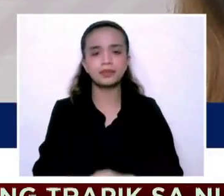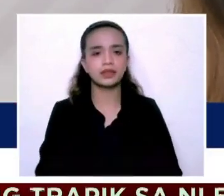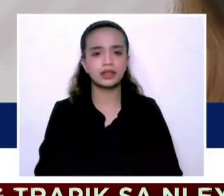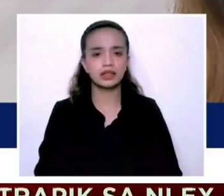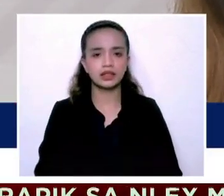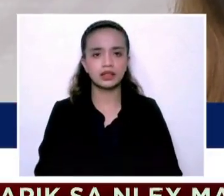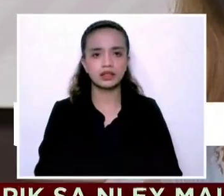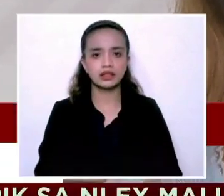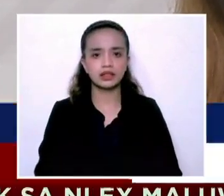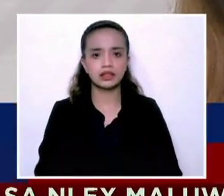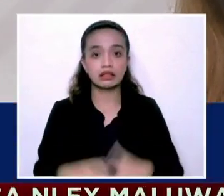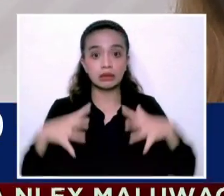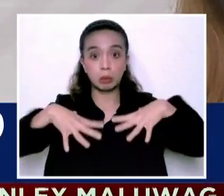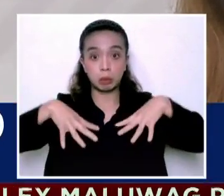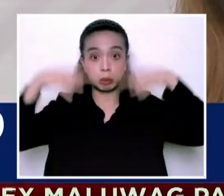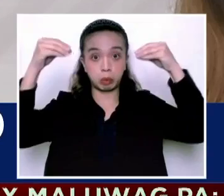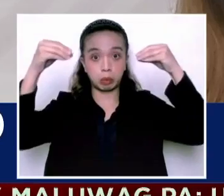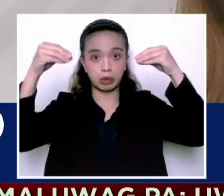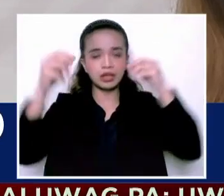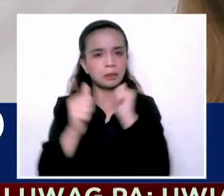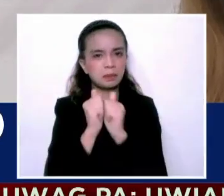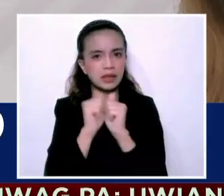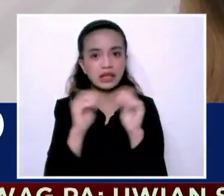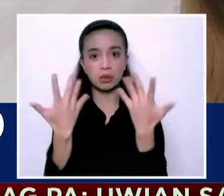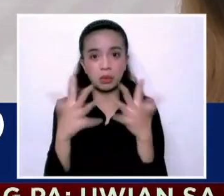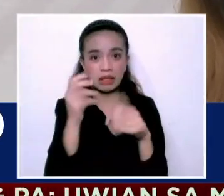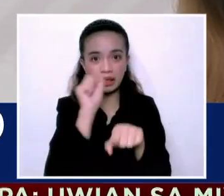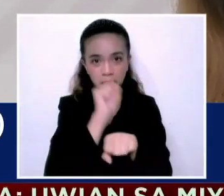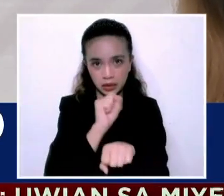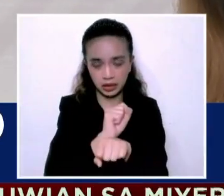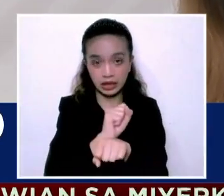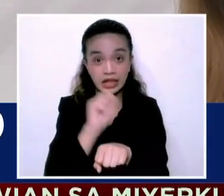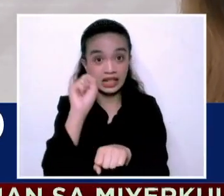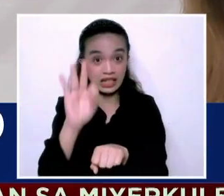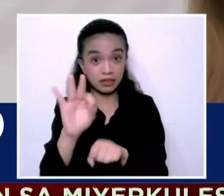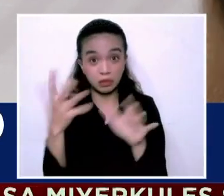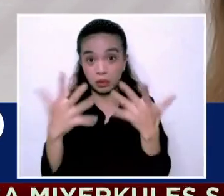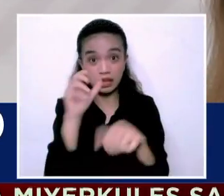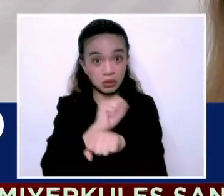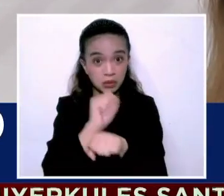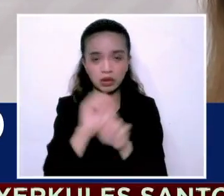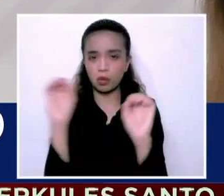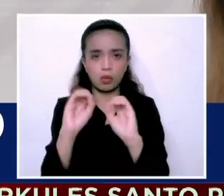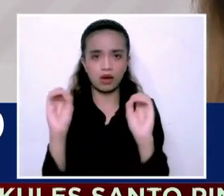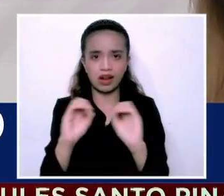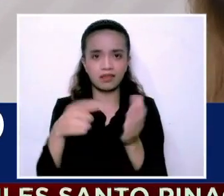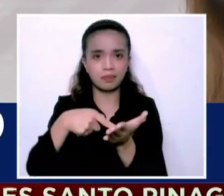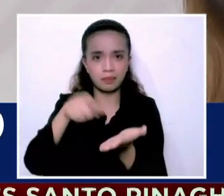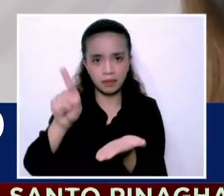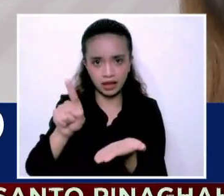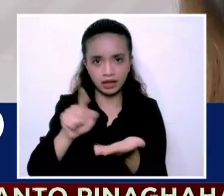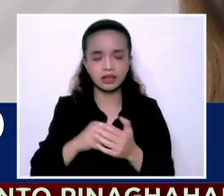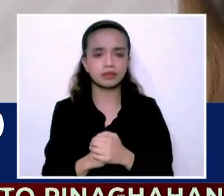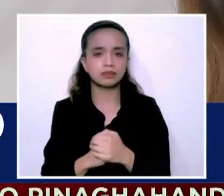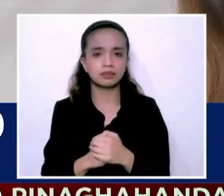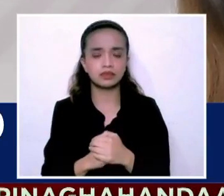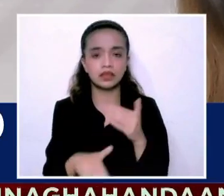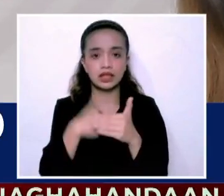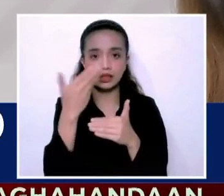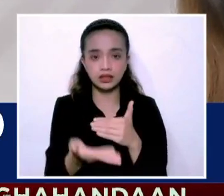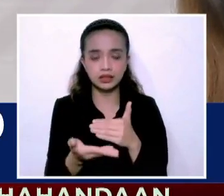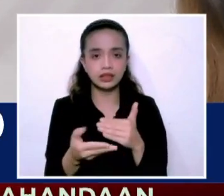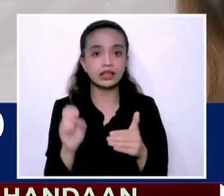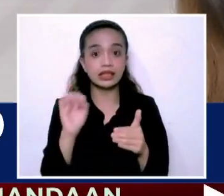amin, walang work. Pag walang work, walang kita. Diba? And then additional pa dun, pagdating ng